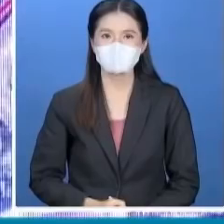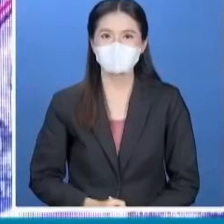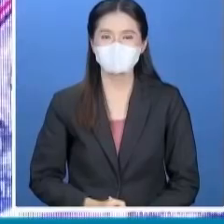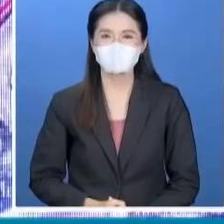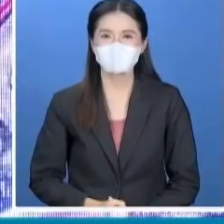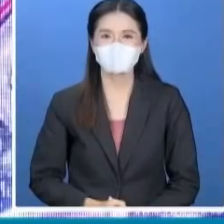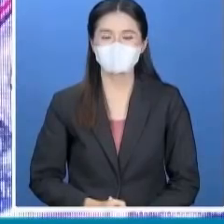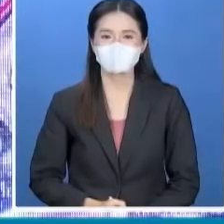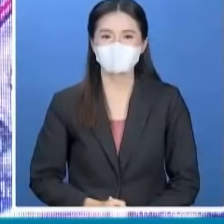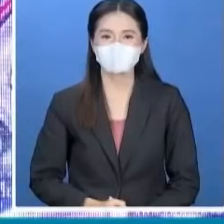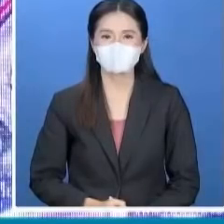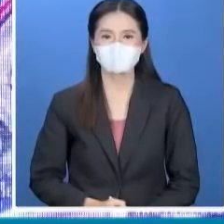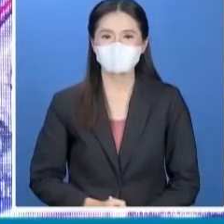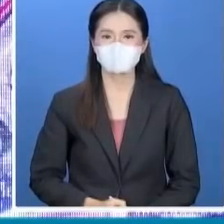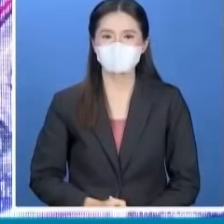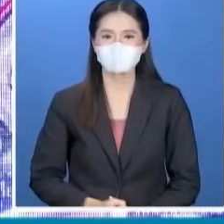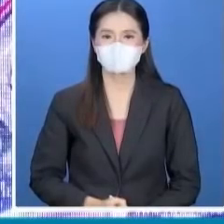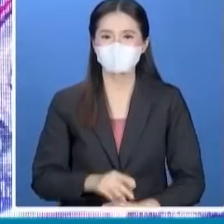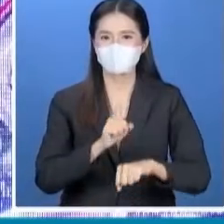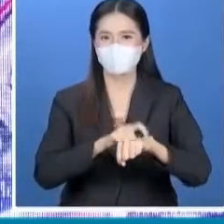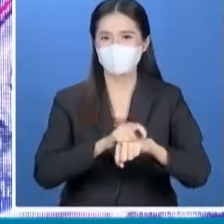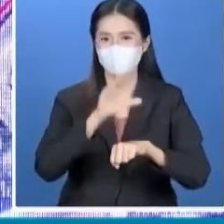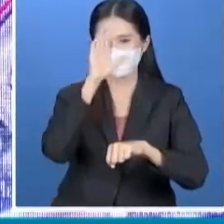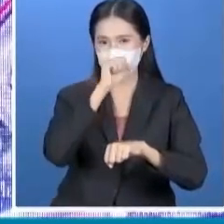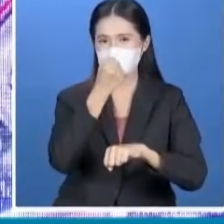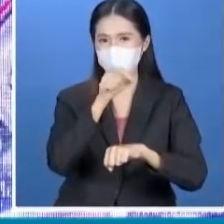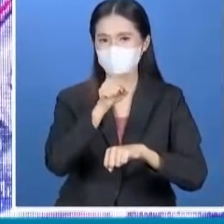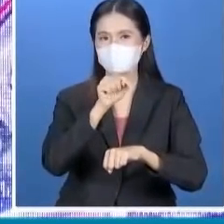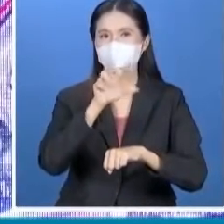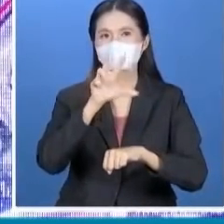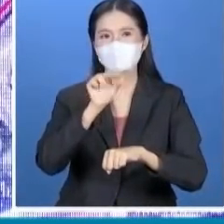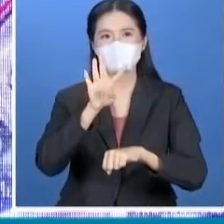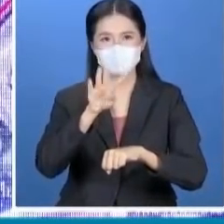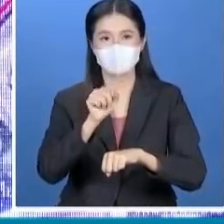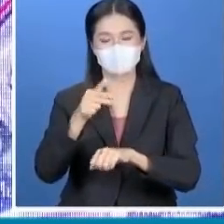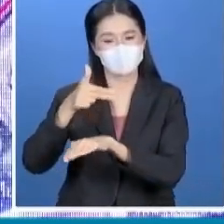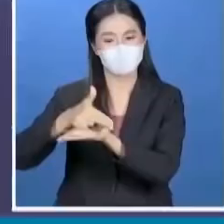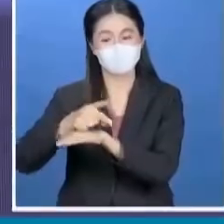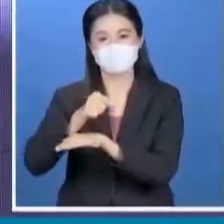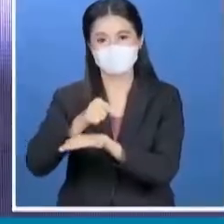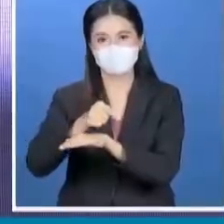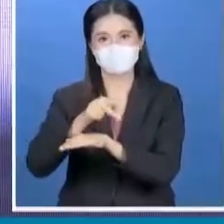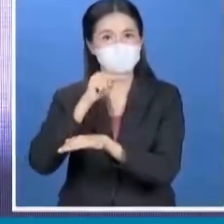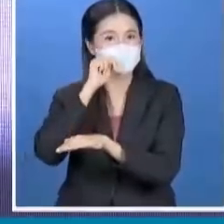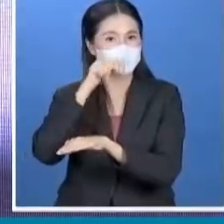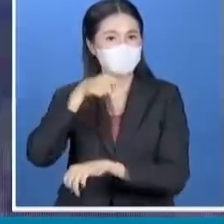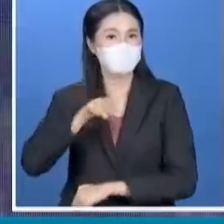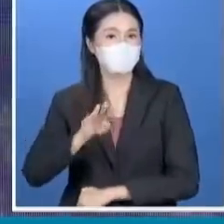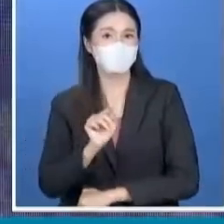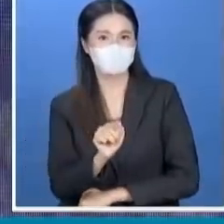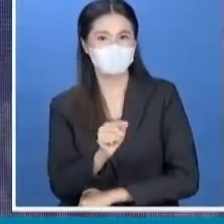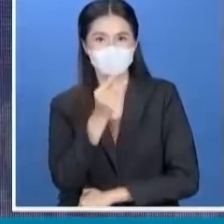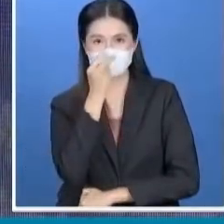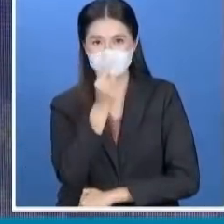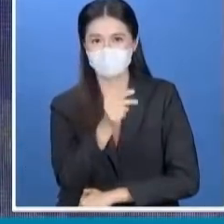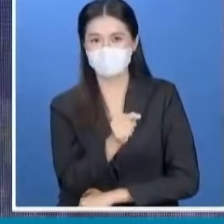ต่อมาเวลา 22:34 นาทีกล้องวงจรปิดมุมที่จะส่องเข้ามาแม่น้ำบริเวณท่าเรือพิบูลสงคราม